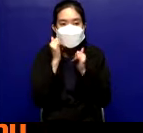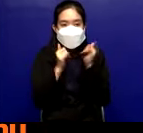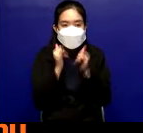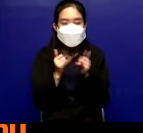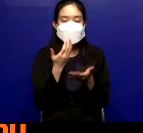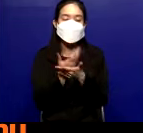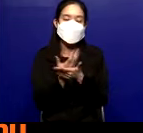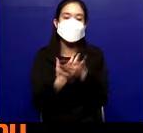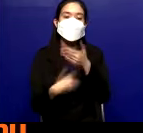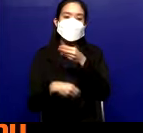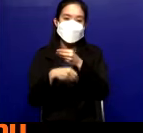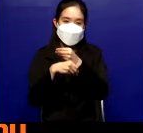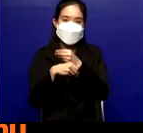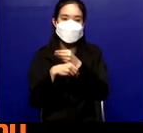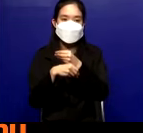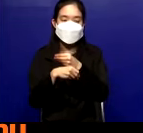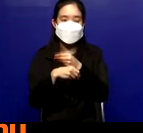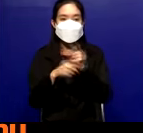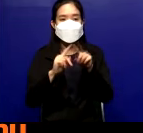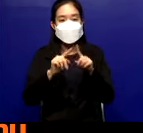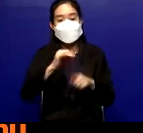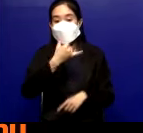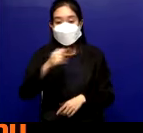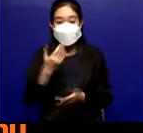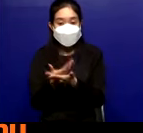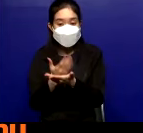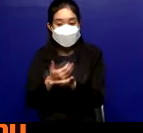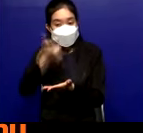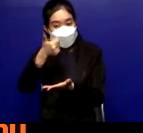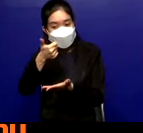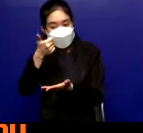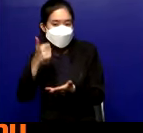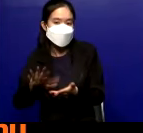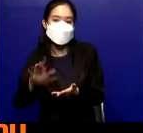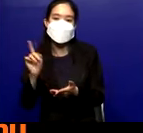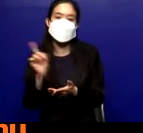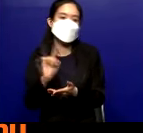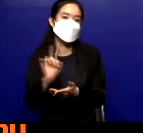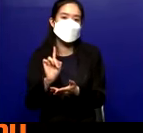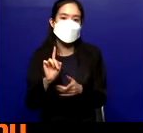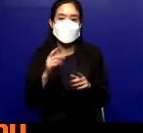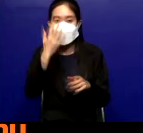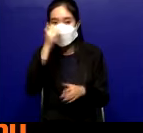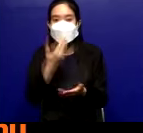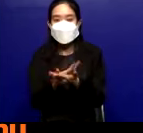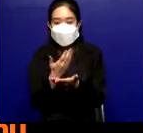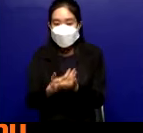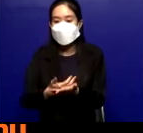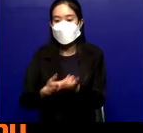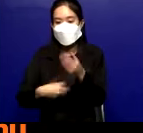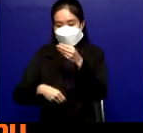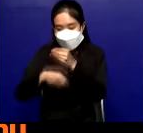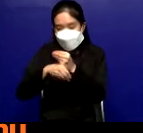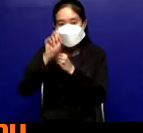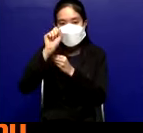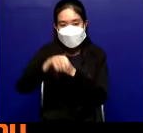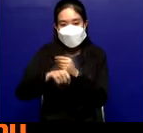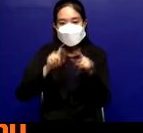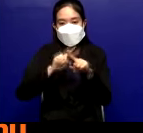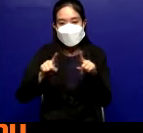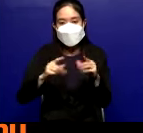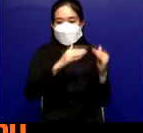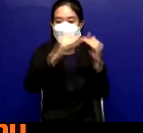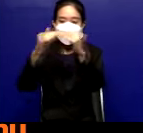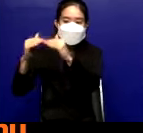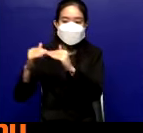ต่ก็ต้องไปลุ้นกันเอาเองนะคะว่าท่านจะได้รับหรือเปล่าเพราะถึงเพิ่มแต่ก็ยังไม่ท่วนหน้าอยู่ดีเนื่องจากงบประม